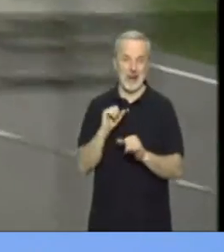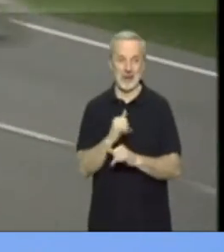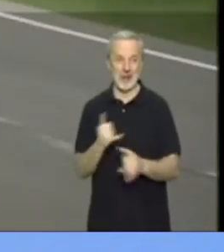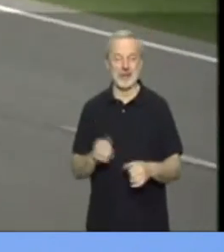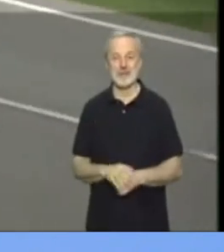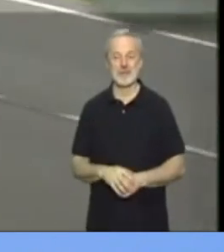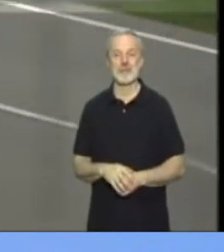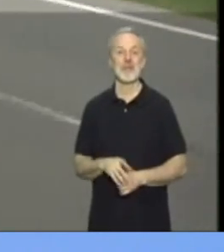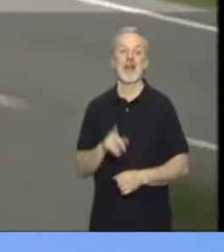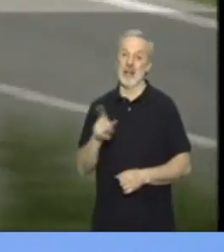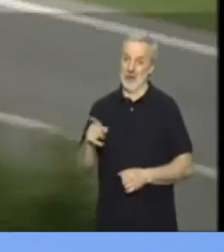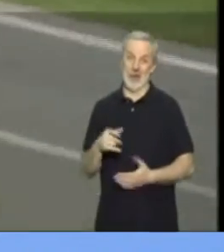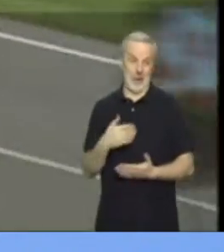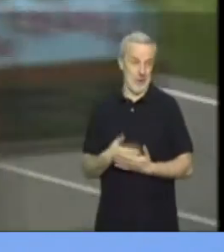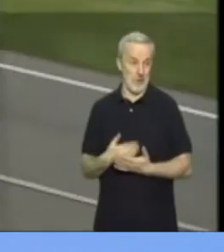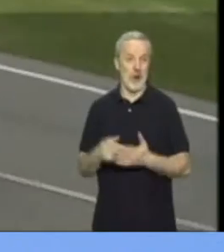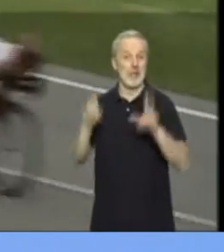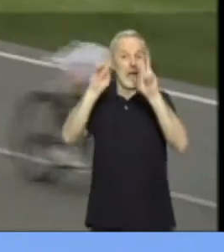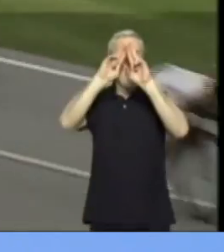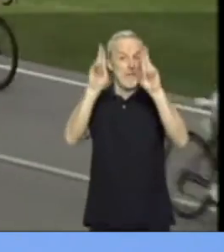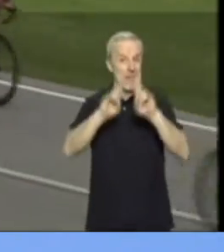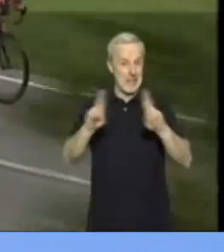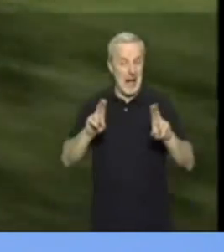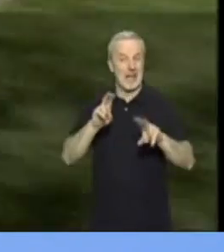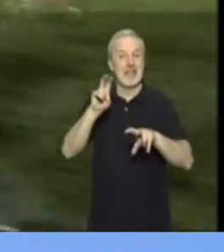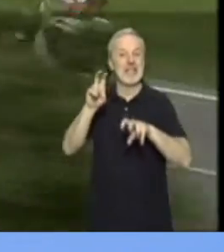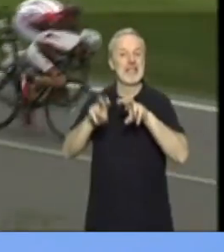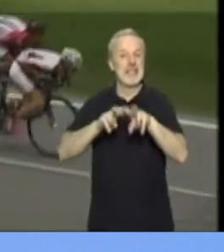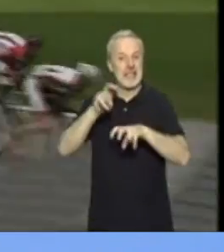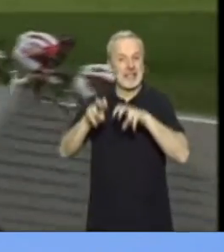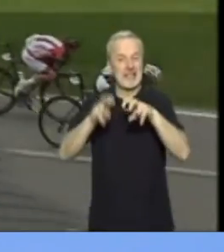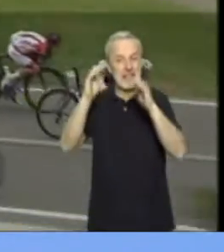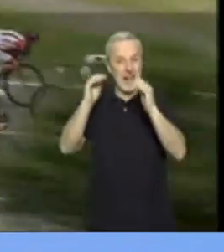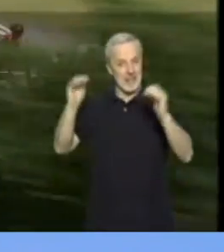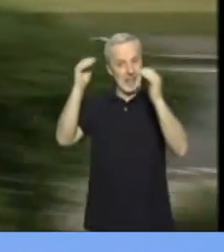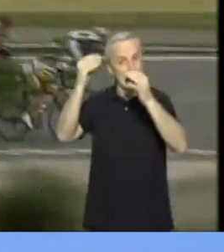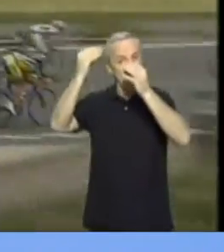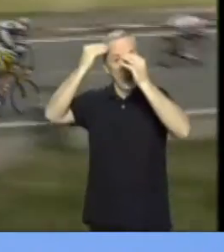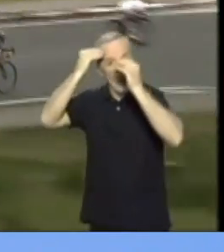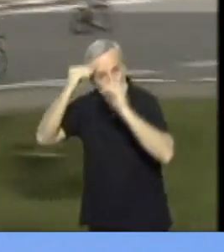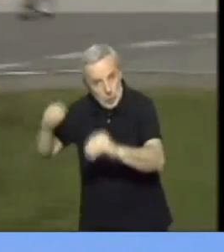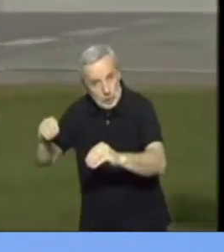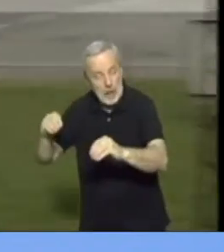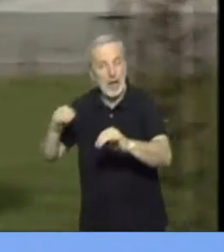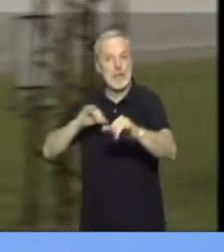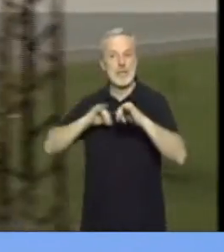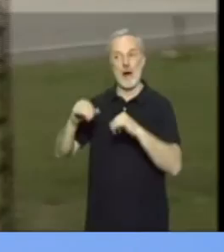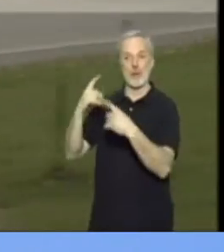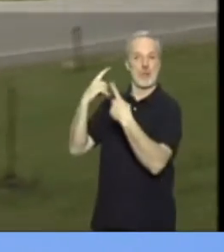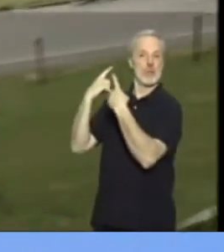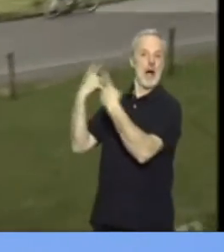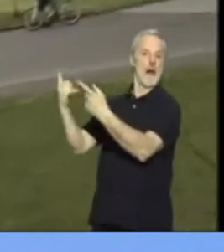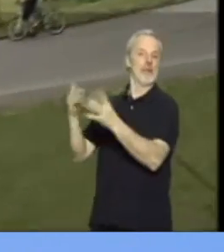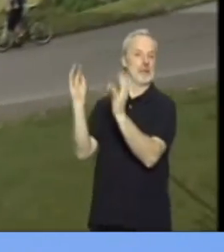to třeba i ta známka toho, jak si Mezinárodní cyklistická federace hodnotí tenhle závod, když pro něj chce